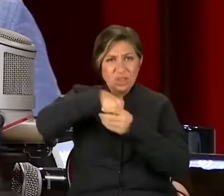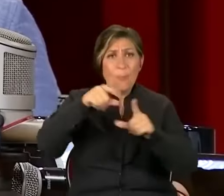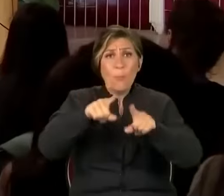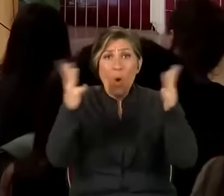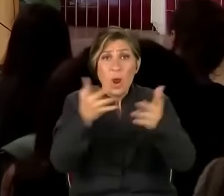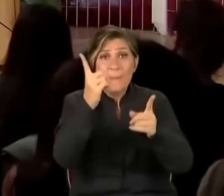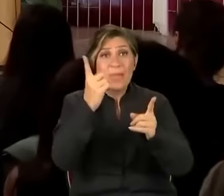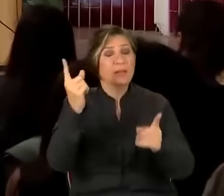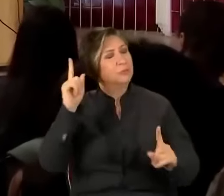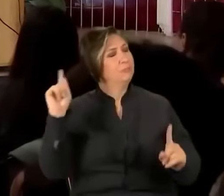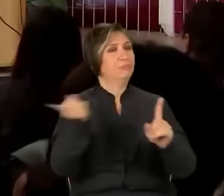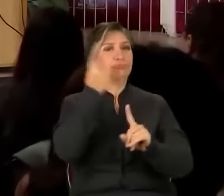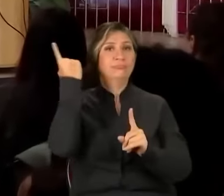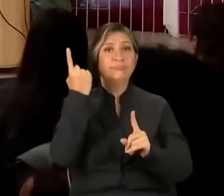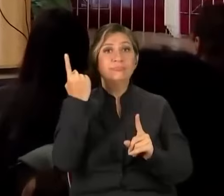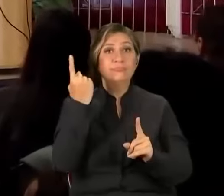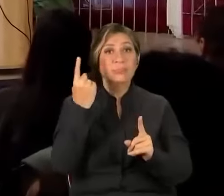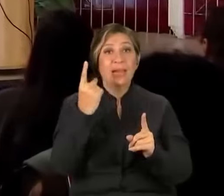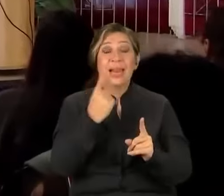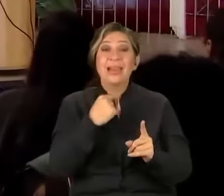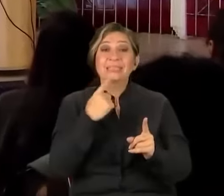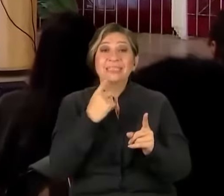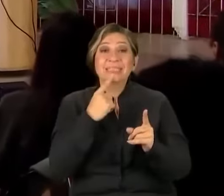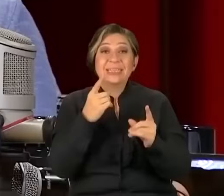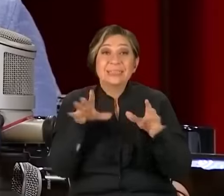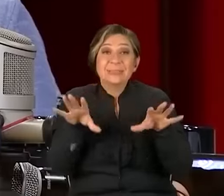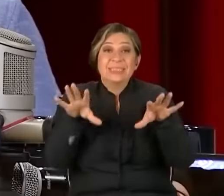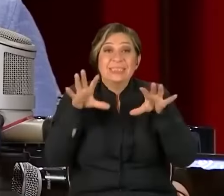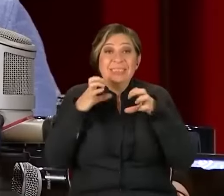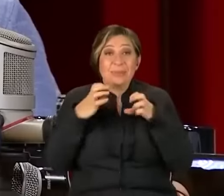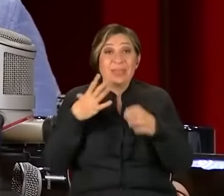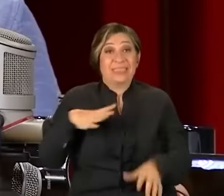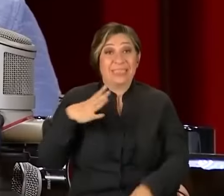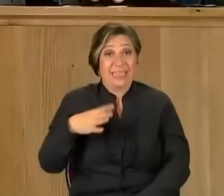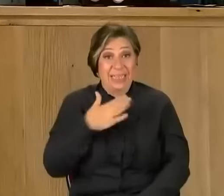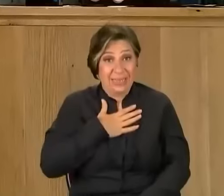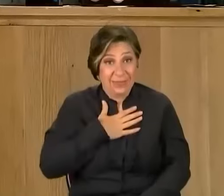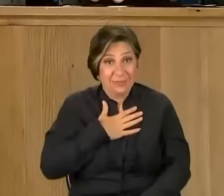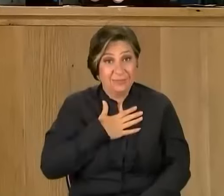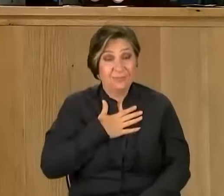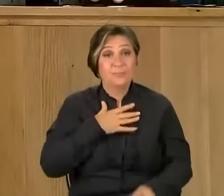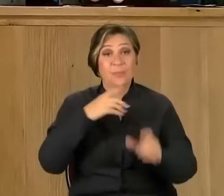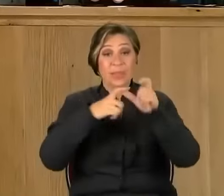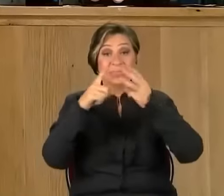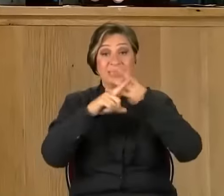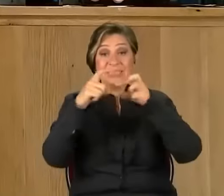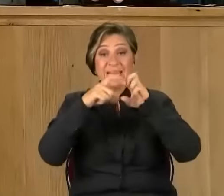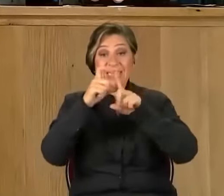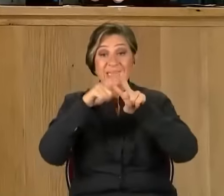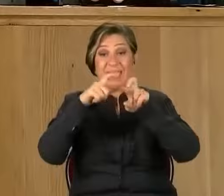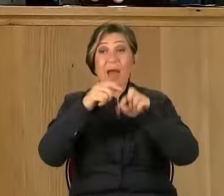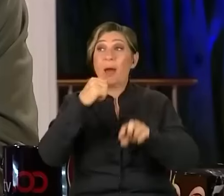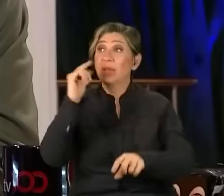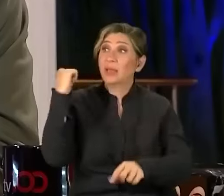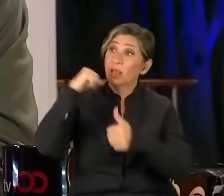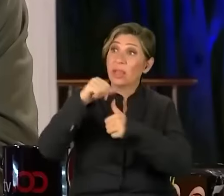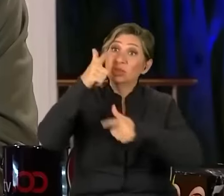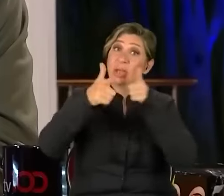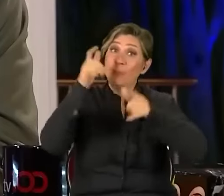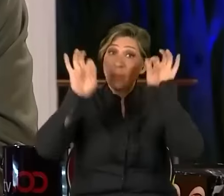böyle bir maceranın lezzetini de duyumsamak istedik açıkçası. Serdar abi yeniden çekiyoruz Erdal dediği